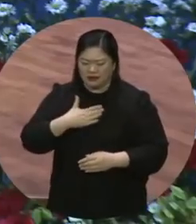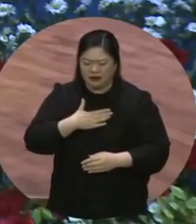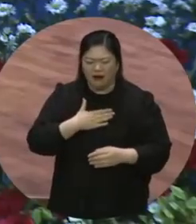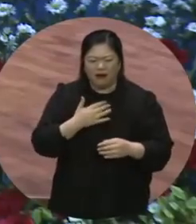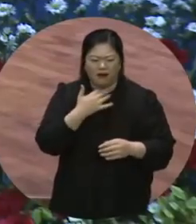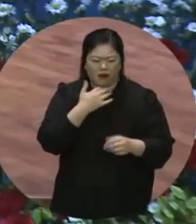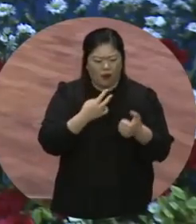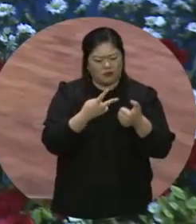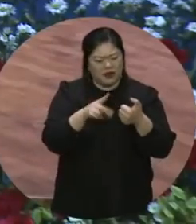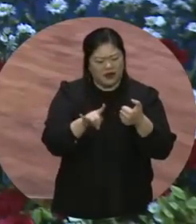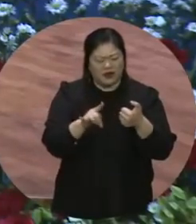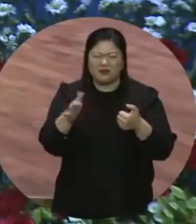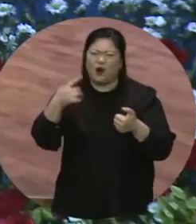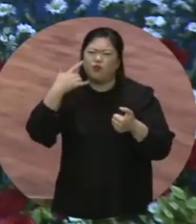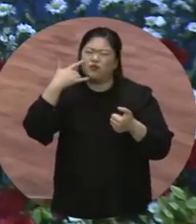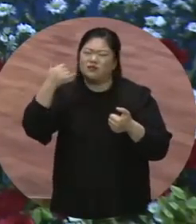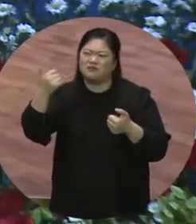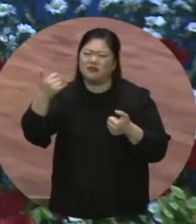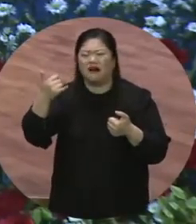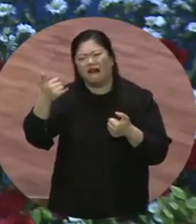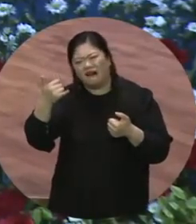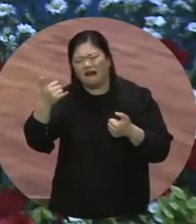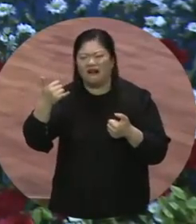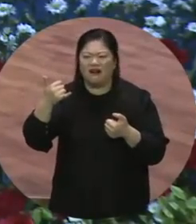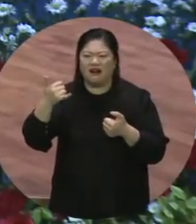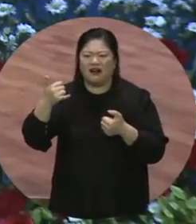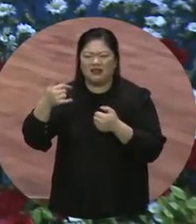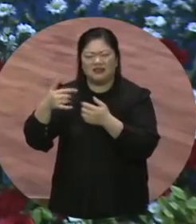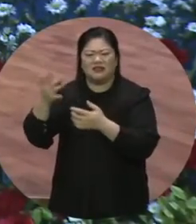구원해야 되니까 교육자시 이야기해서